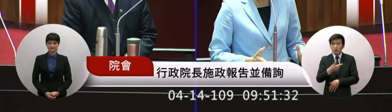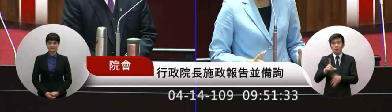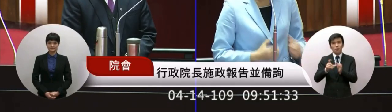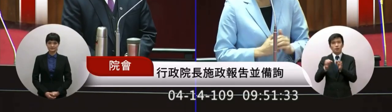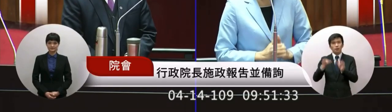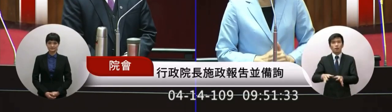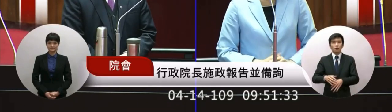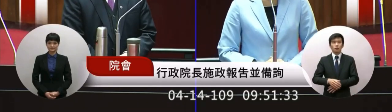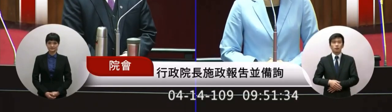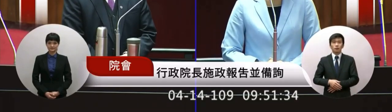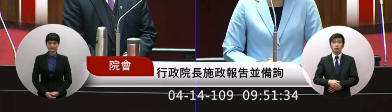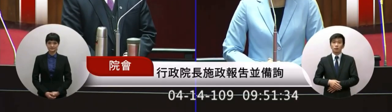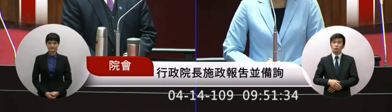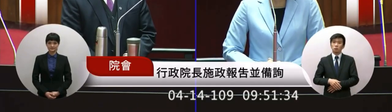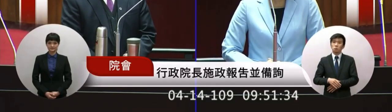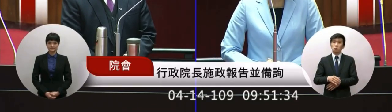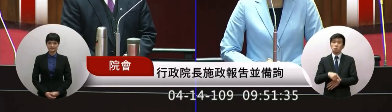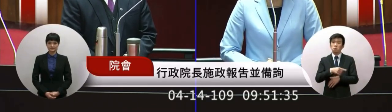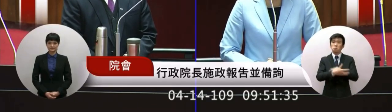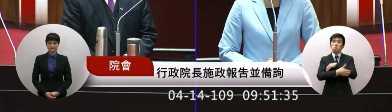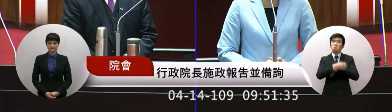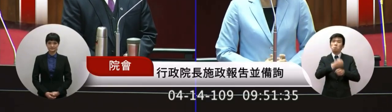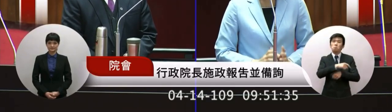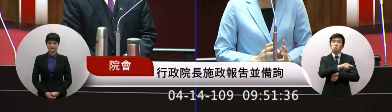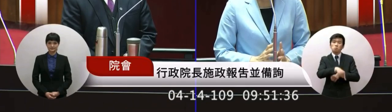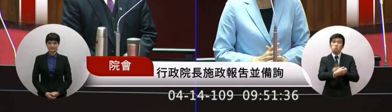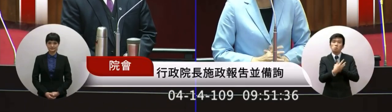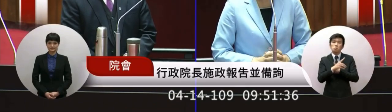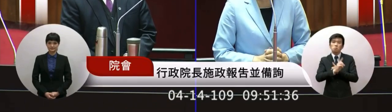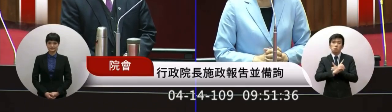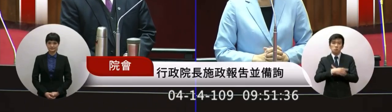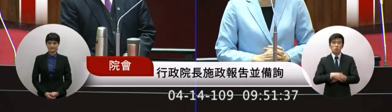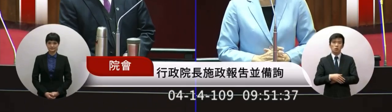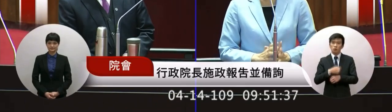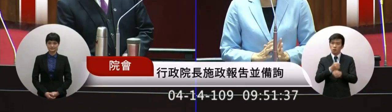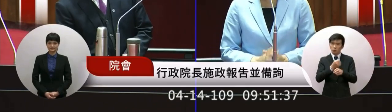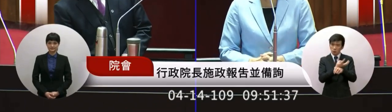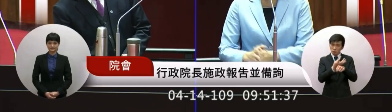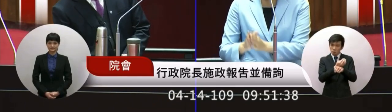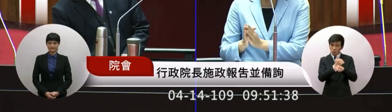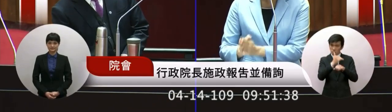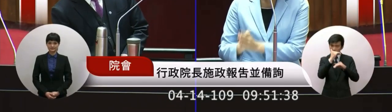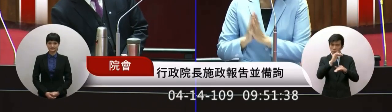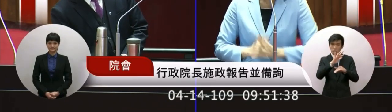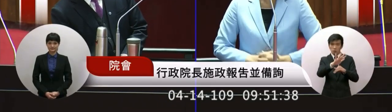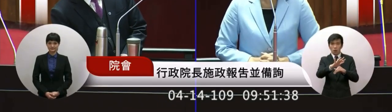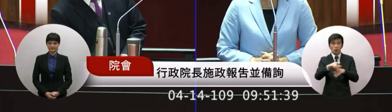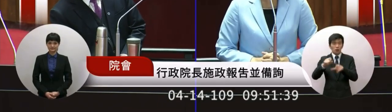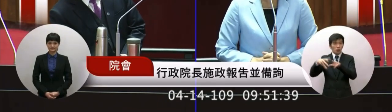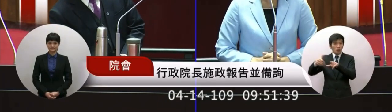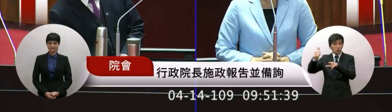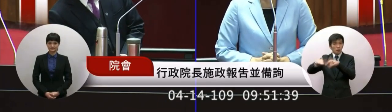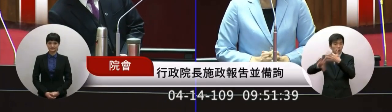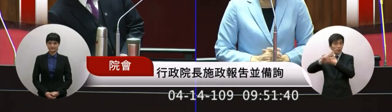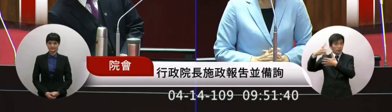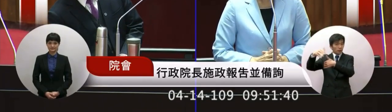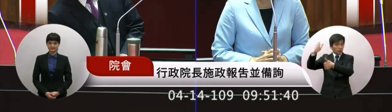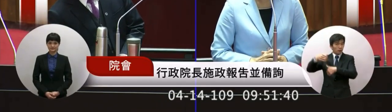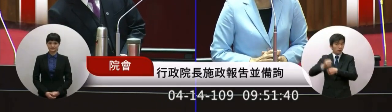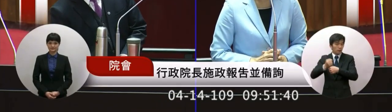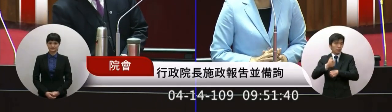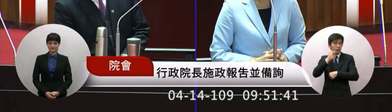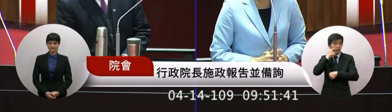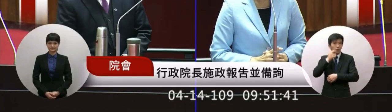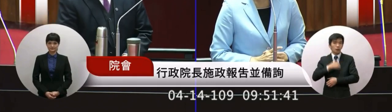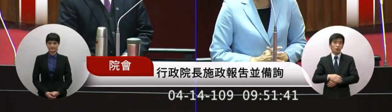源。那劳工怎么说呢？他说了，工时及加班时数的影响，老板不可能另外再请一批人工作，因